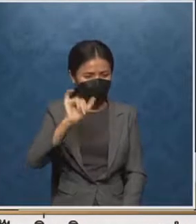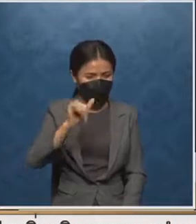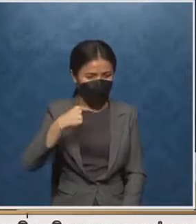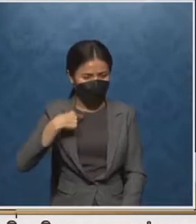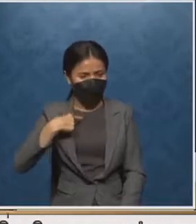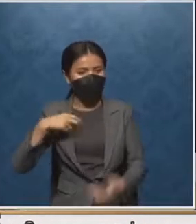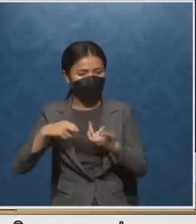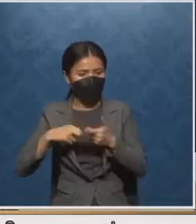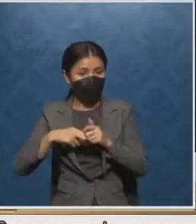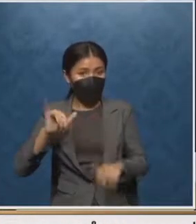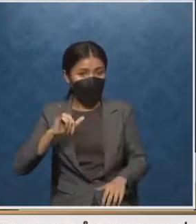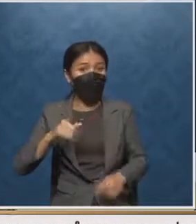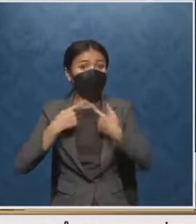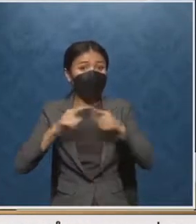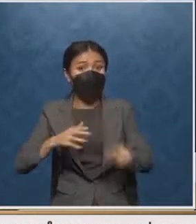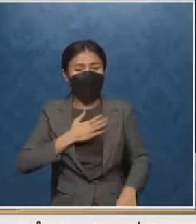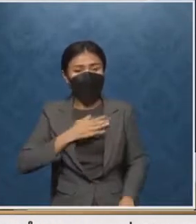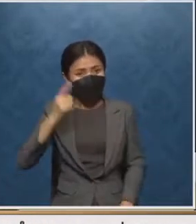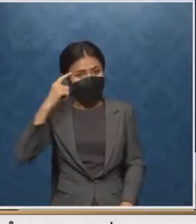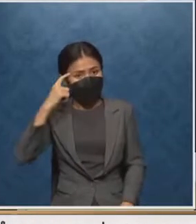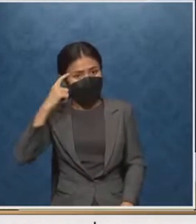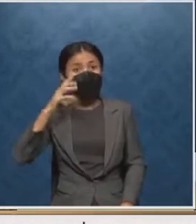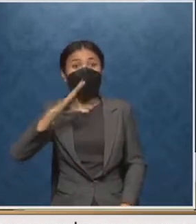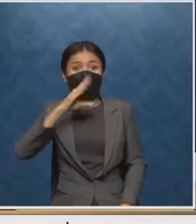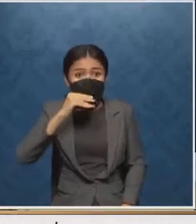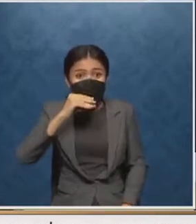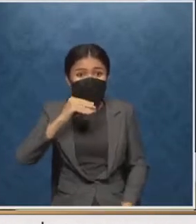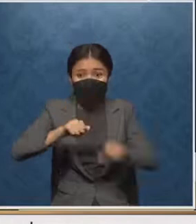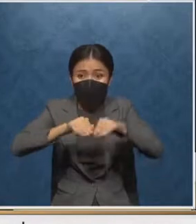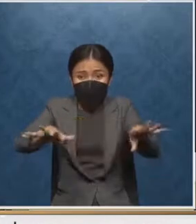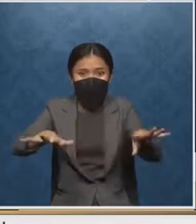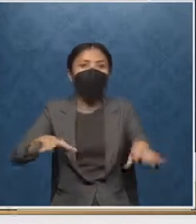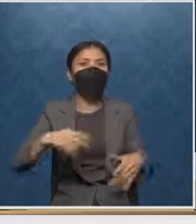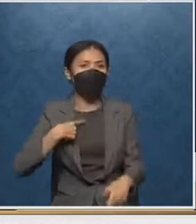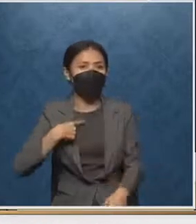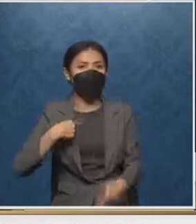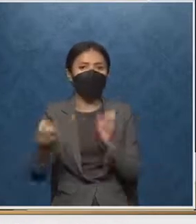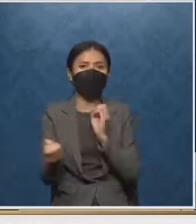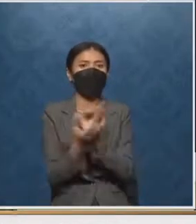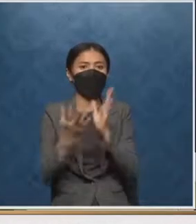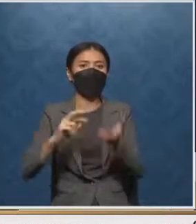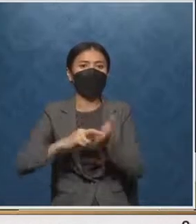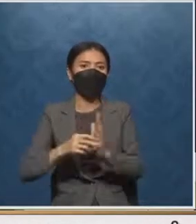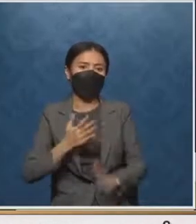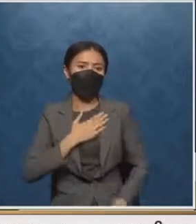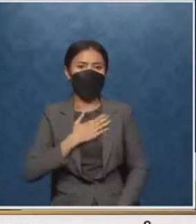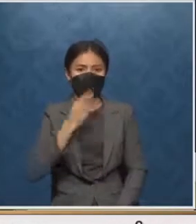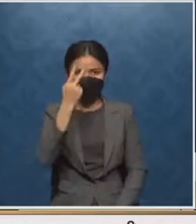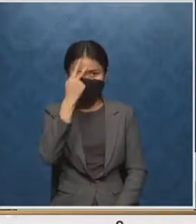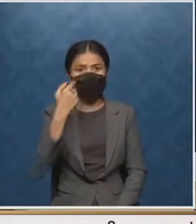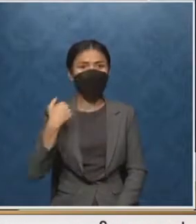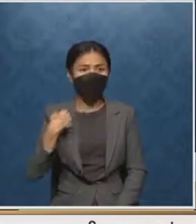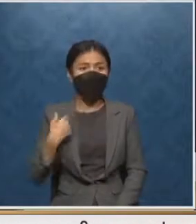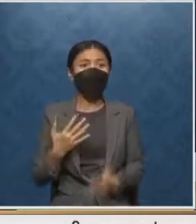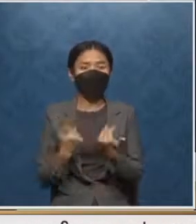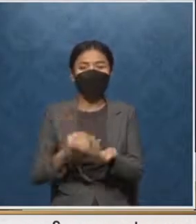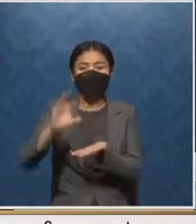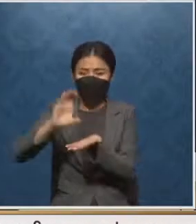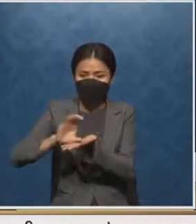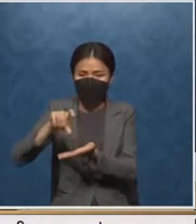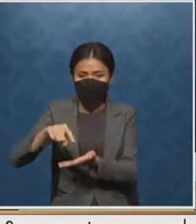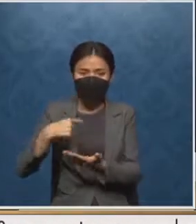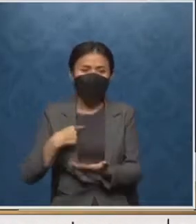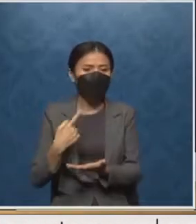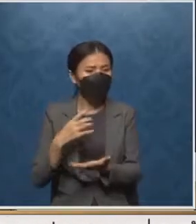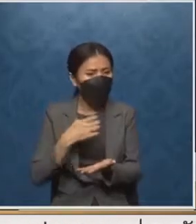ากจะให้กองทุนพัฒนาสื่อปลอดภัยและสร้างสรรค์ได้ทำให้ไม่ว่าจะเป็นคนไม่ใช่